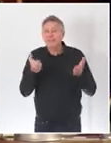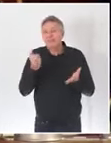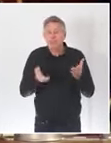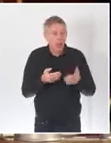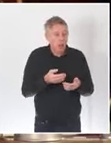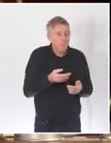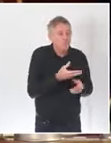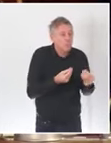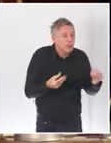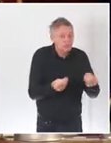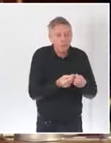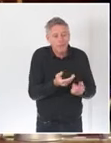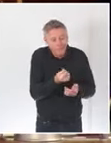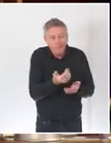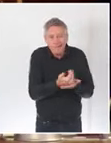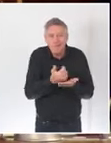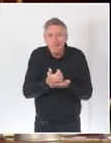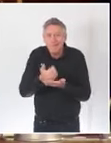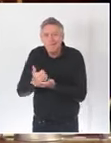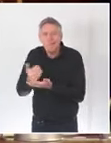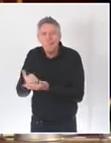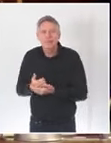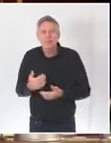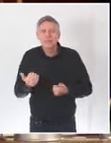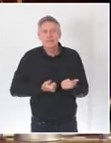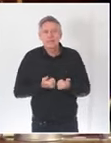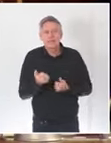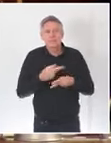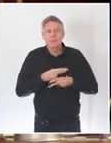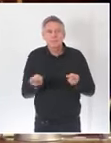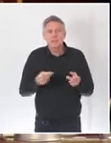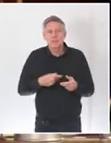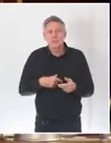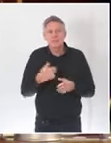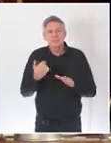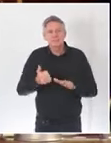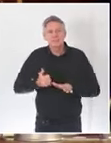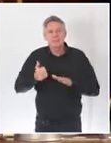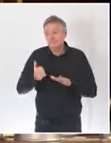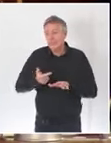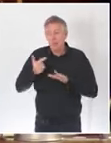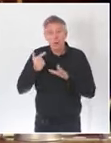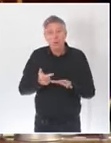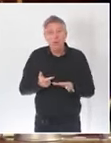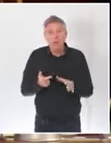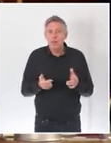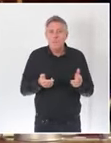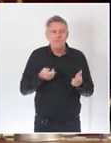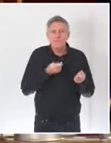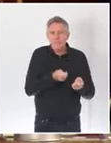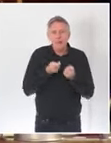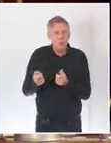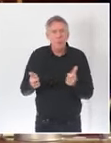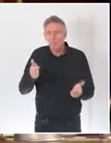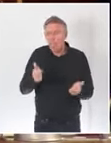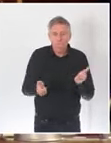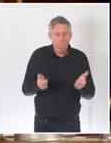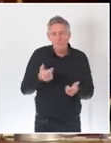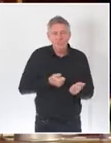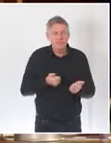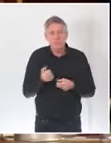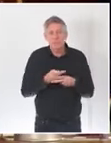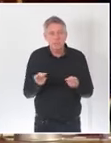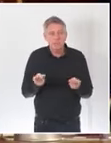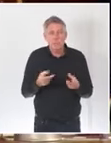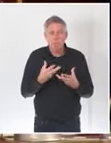social. Nos services publics ont été si malmenés ces 7 dernières années qu'ils sont aujourd'hui exsangues. Au nom